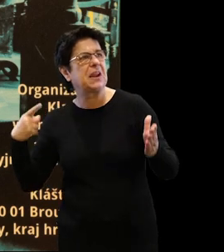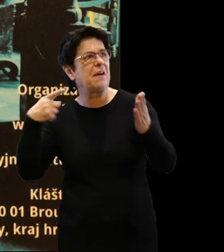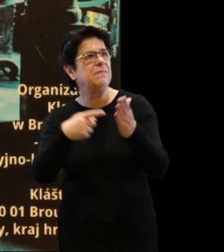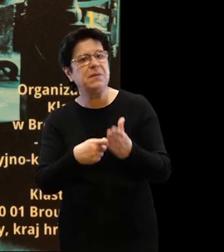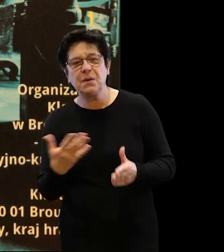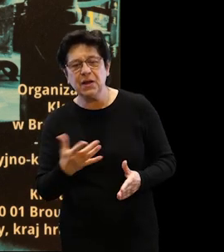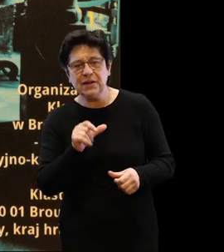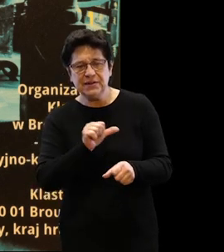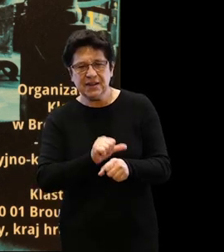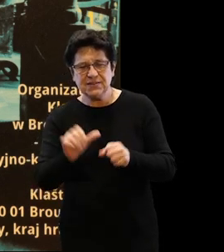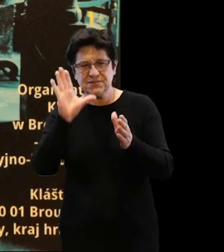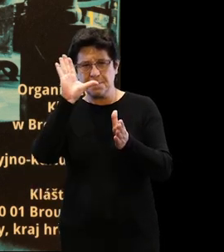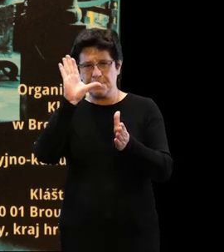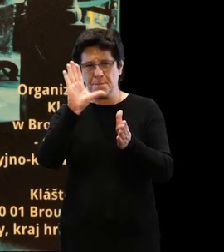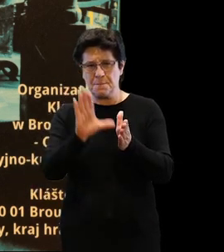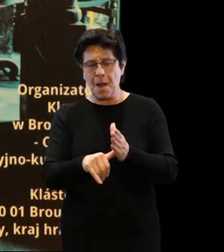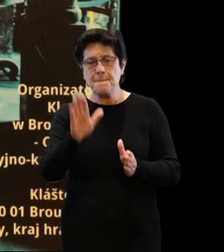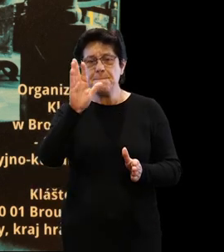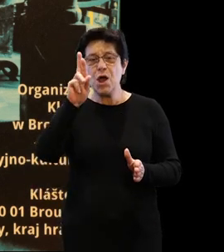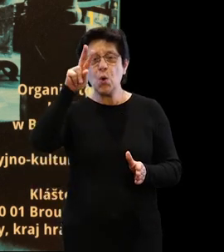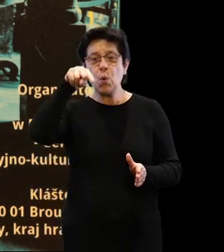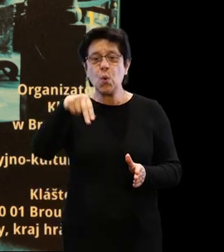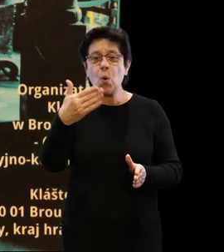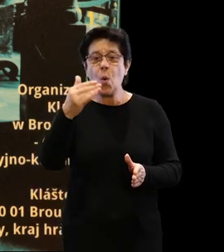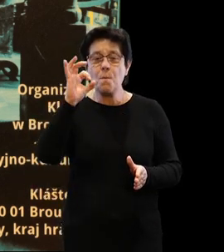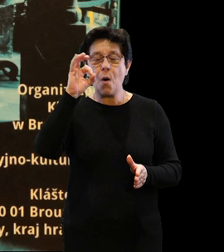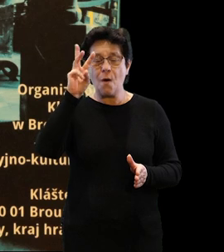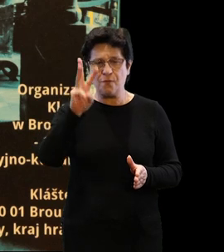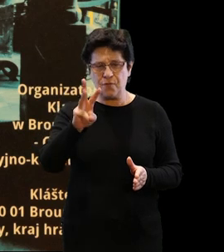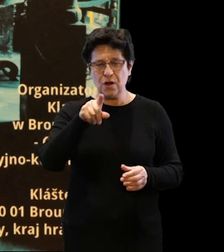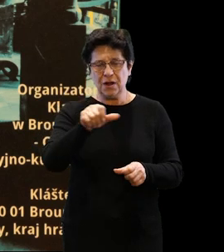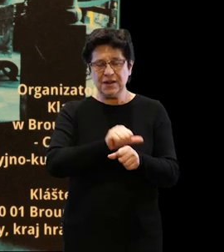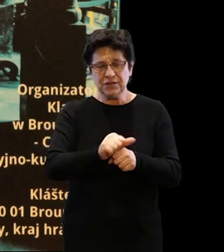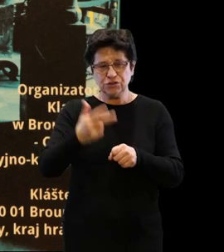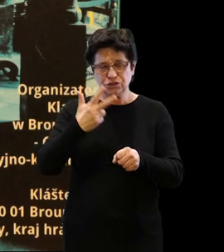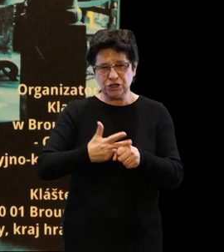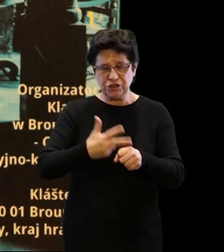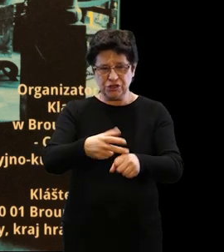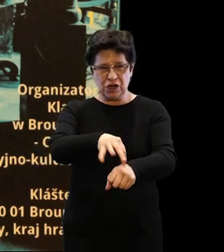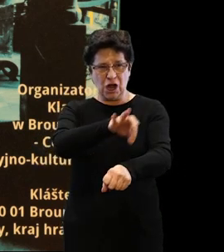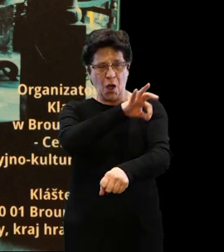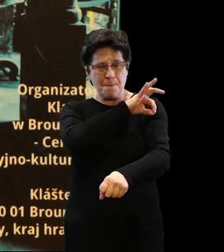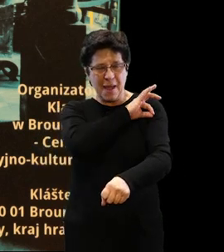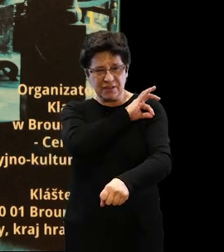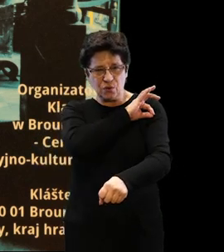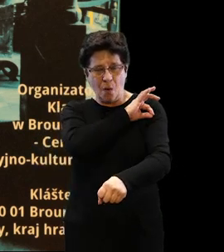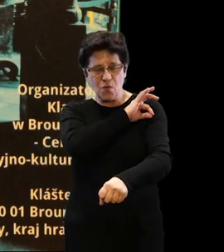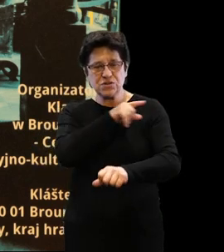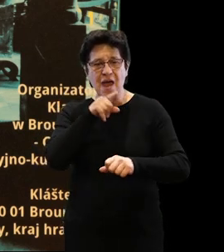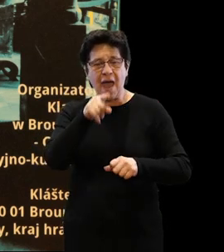jest miasto brumov które jest 30 km od Wałbrzycha no jechać do